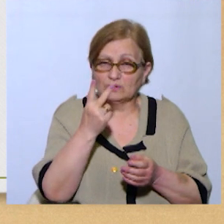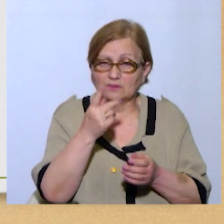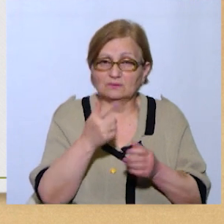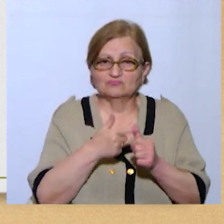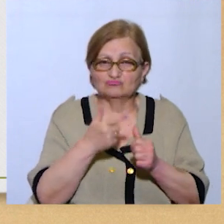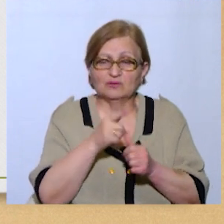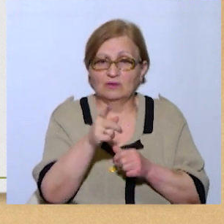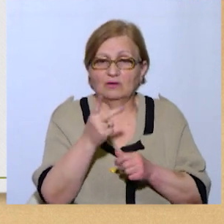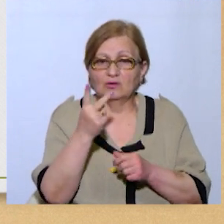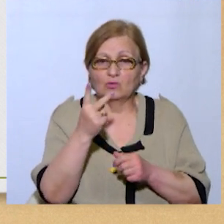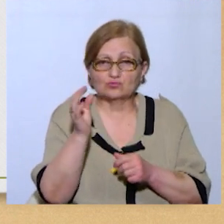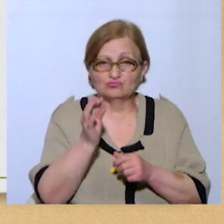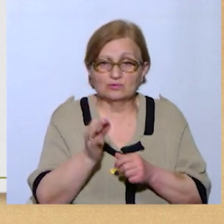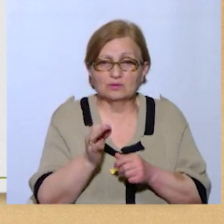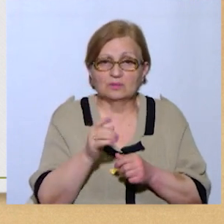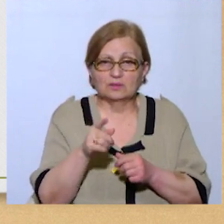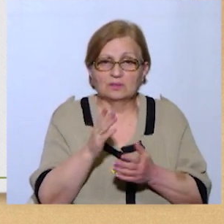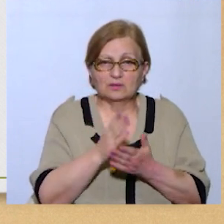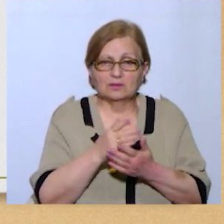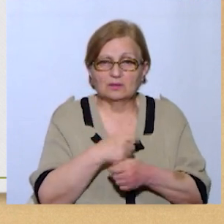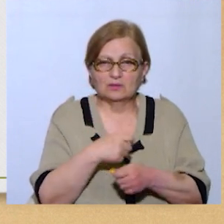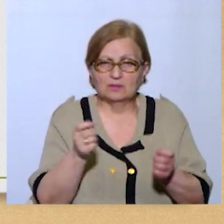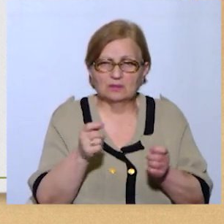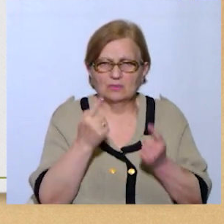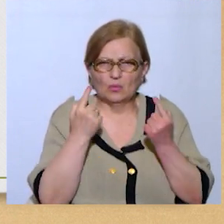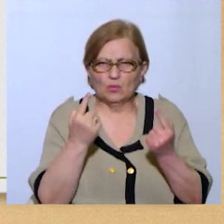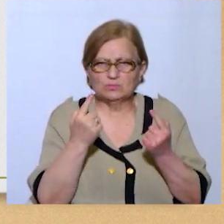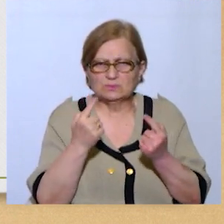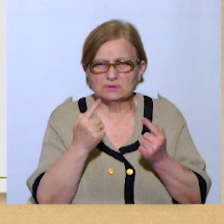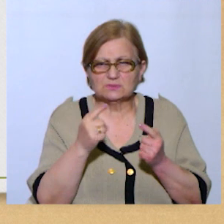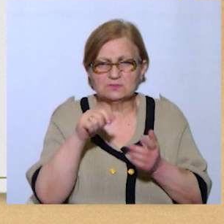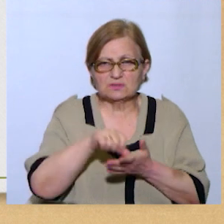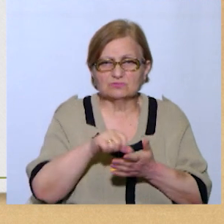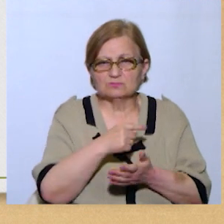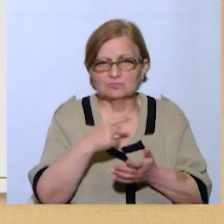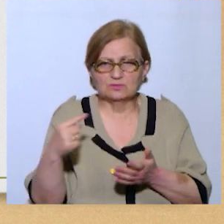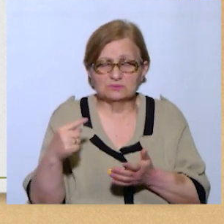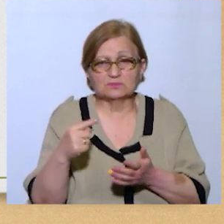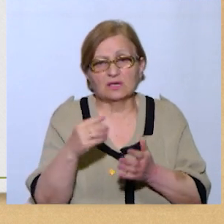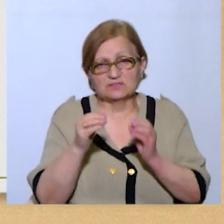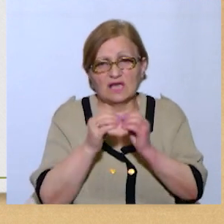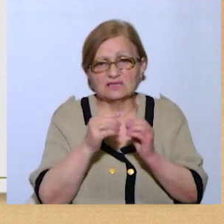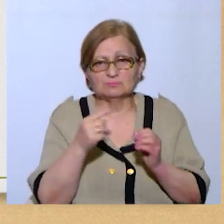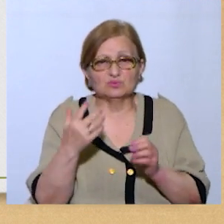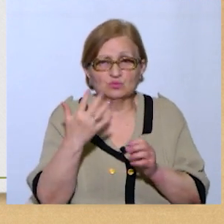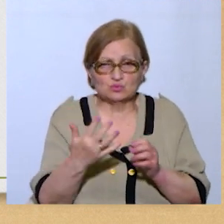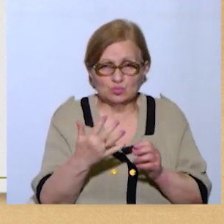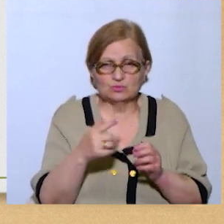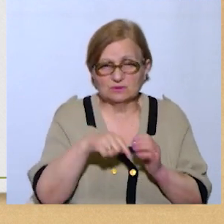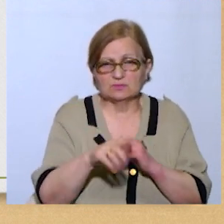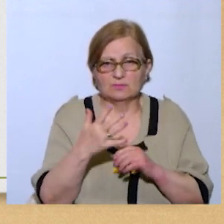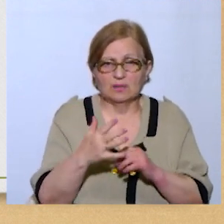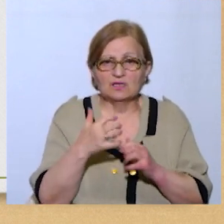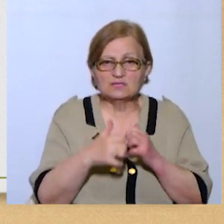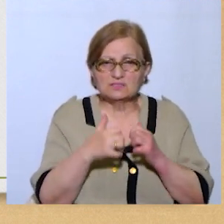ასე. გაბნევის დიაპაზონი ეს იქნება უდიდეს წევრს მინუს უმცირესი წევრი 10 მინუს 5 5 ტოლი. საშუალო ეს